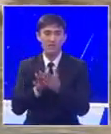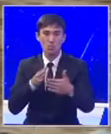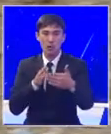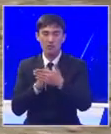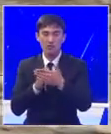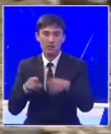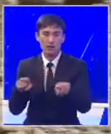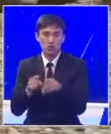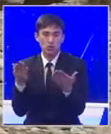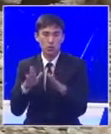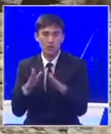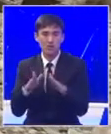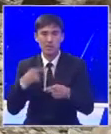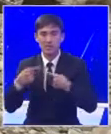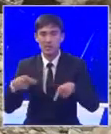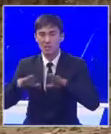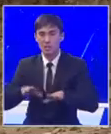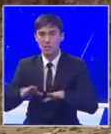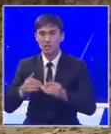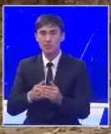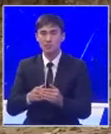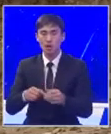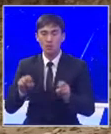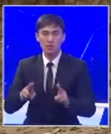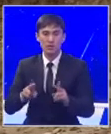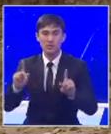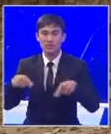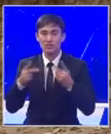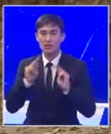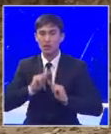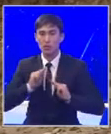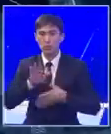предотвратить подобные ситуации на остальных опасных участках. Восстановительные работы